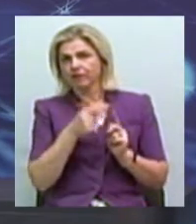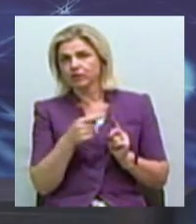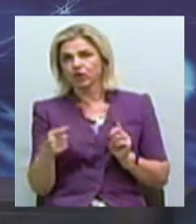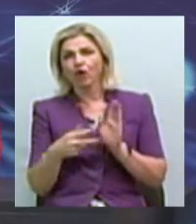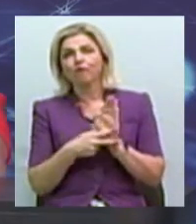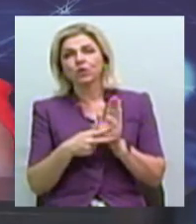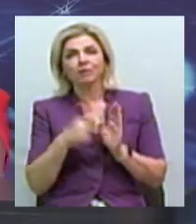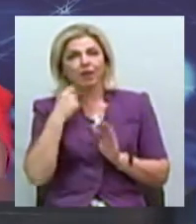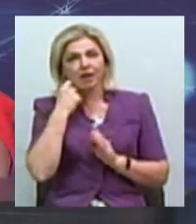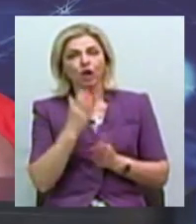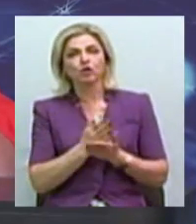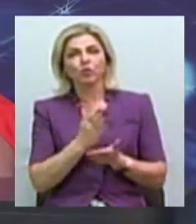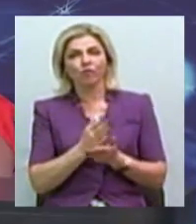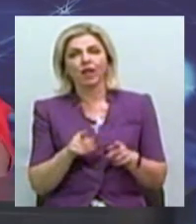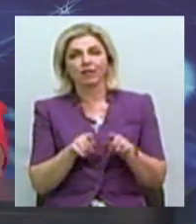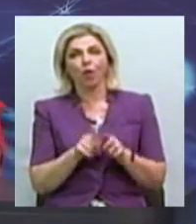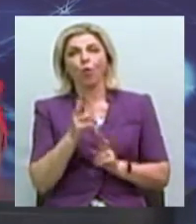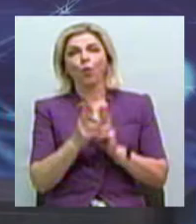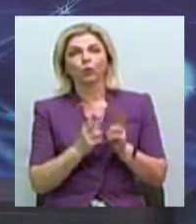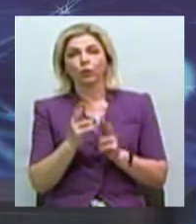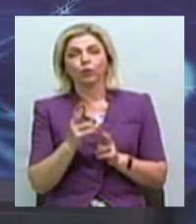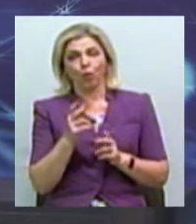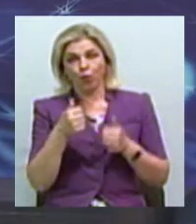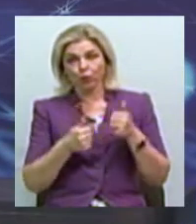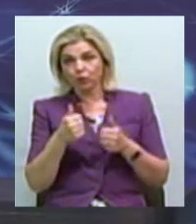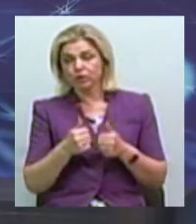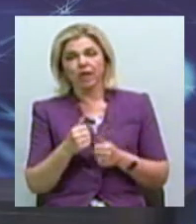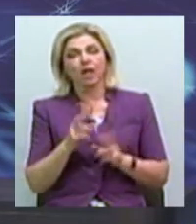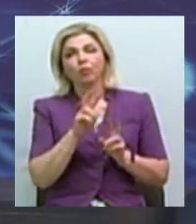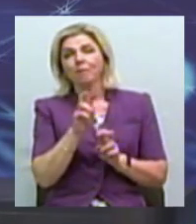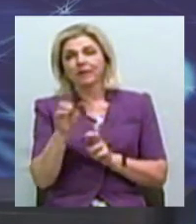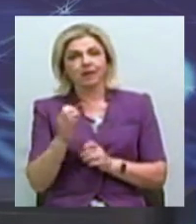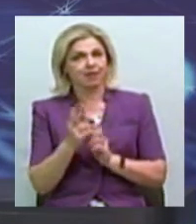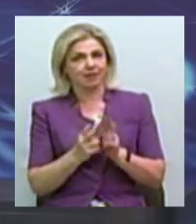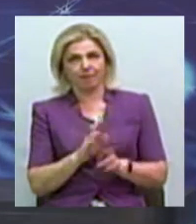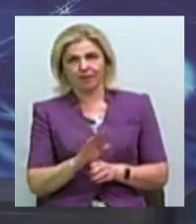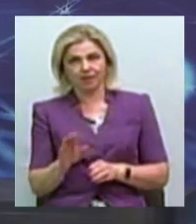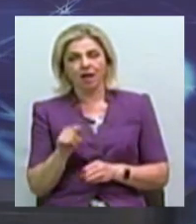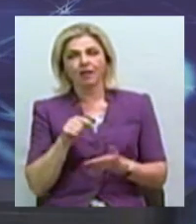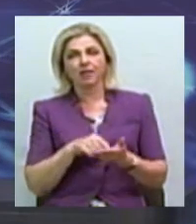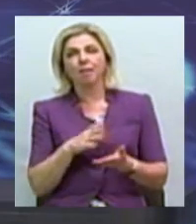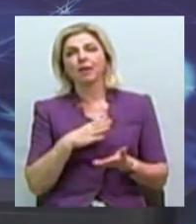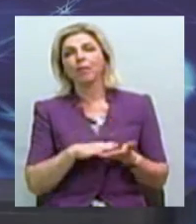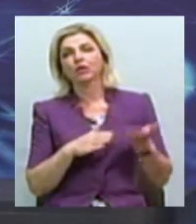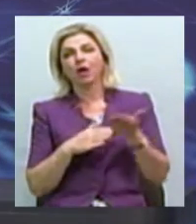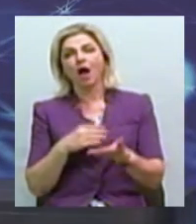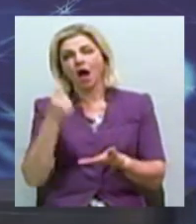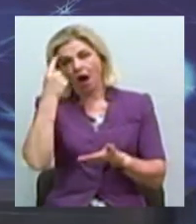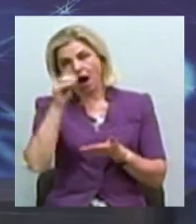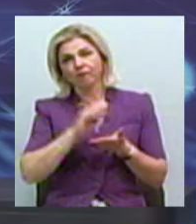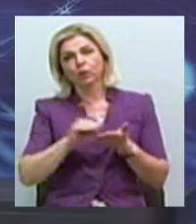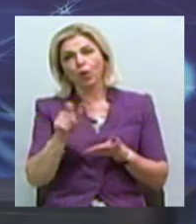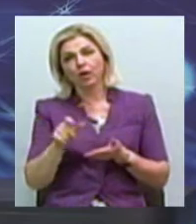цього конкурсу ці номінації не міняються. І в цих номінаціях подаються автори або видавництво, подають свої